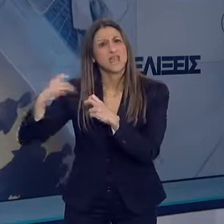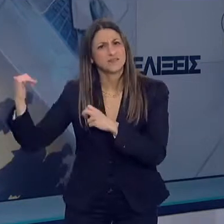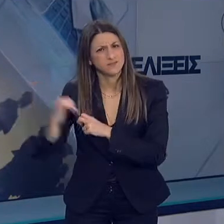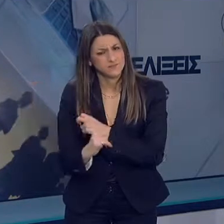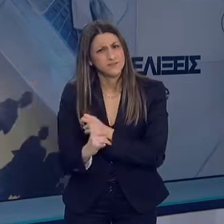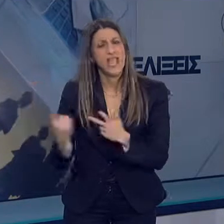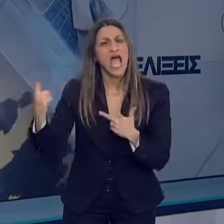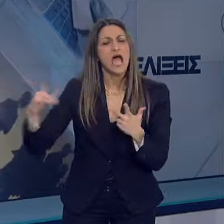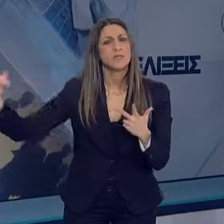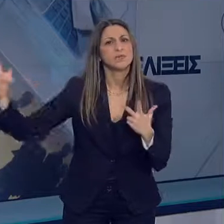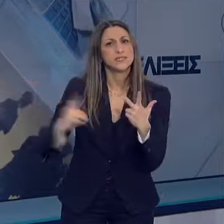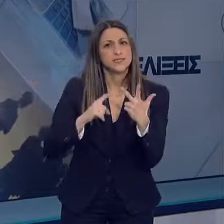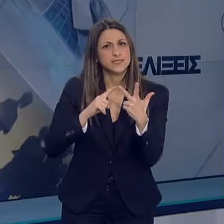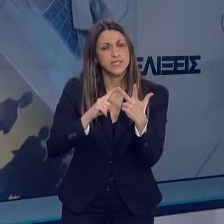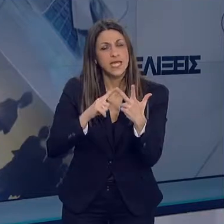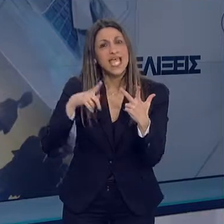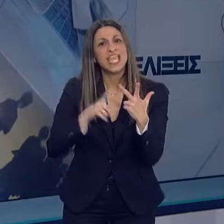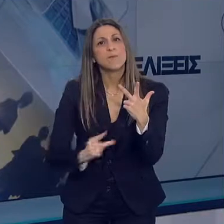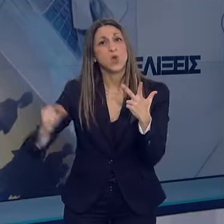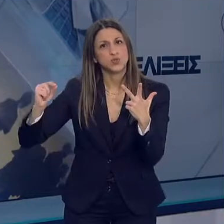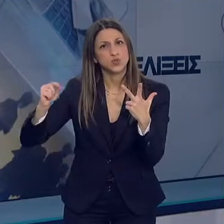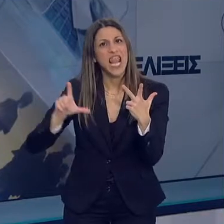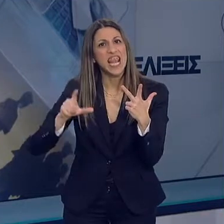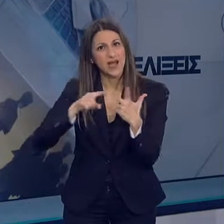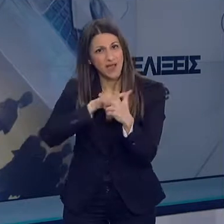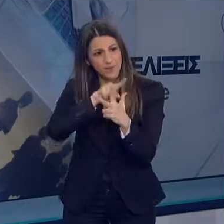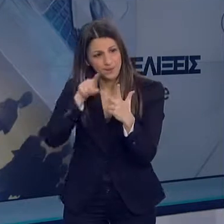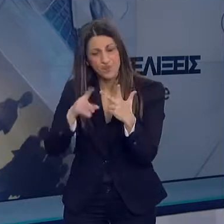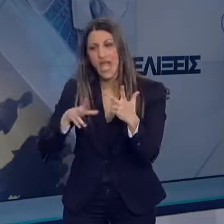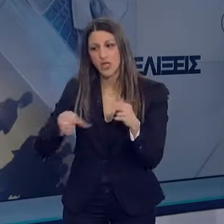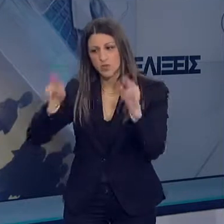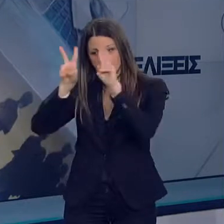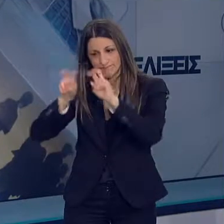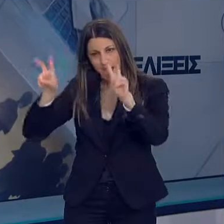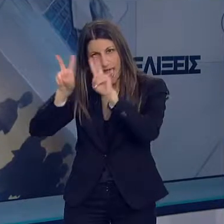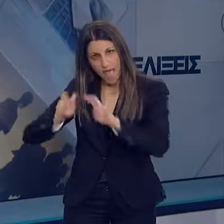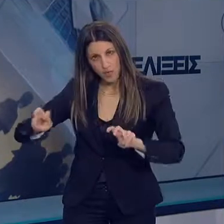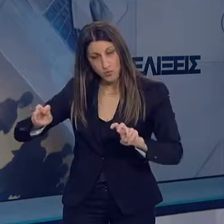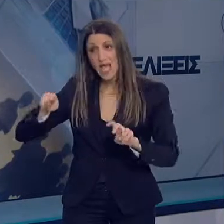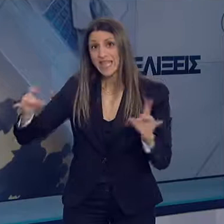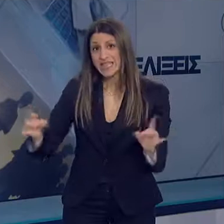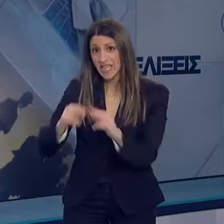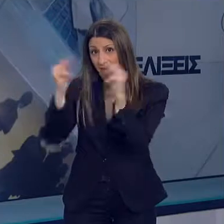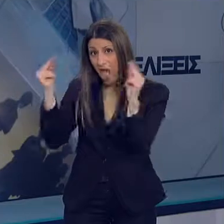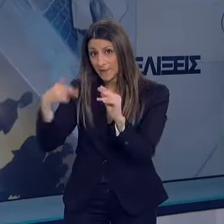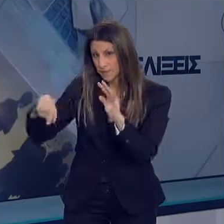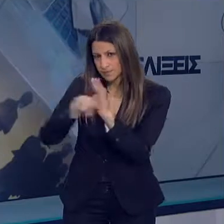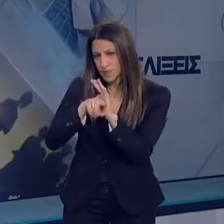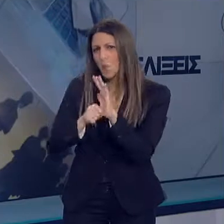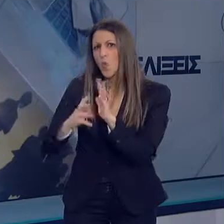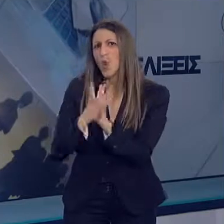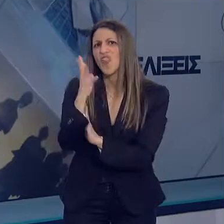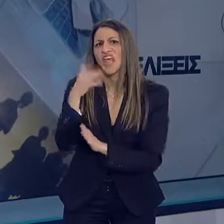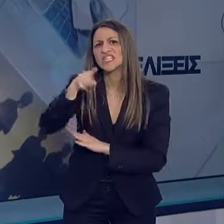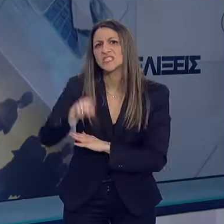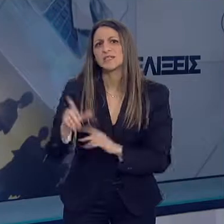ήταν πτήση επαναπατρισμού από τη Λάρνακα. Οι επιβάτες των οποίων τα τεστ βγήκαν αρνητικά μπορούν να συνεχίσουν τη 14ήμερη καραντίνα τους στα σπίτια